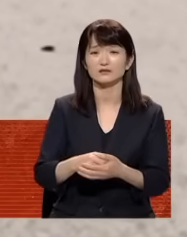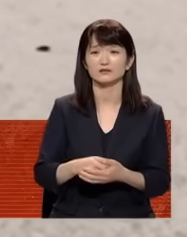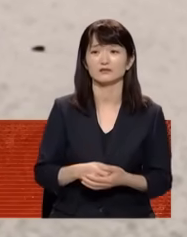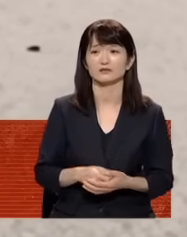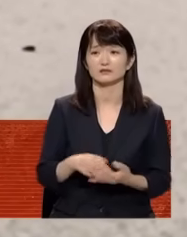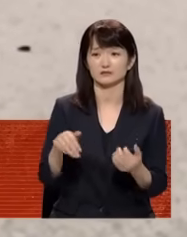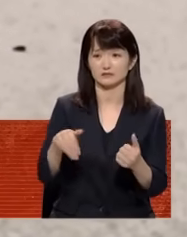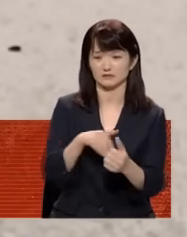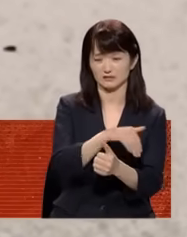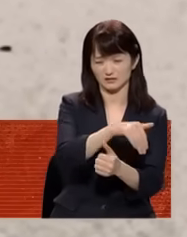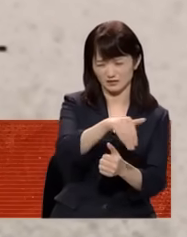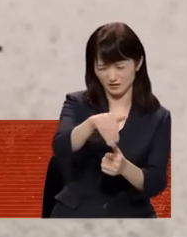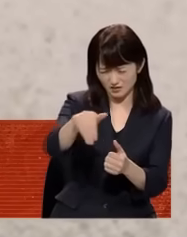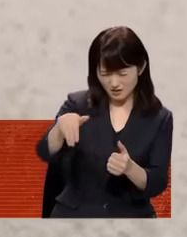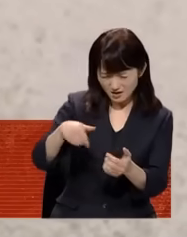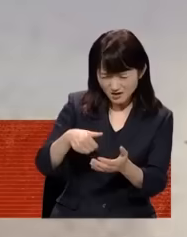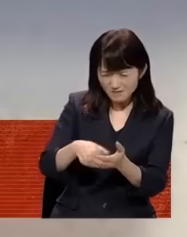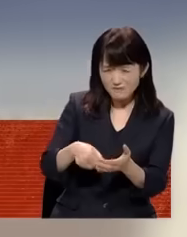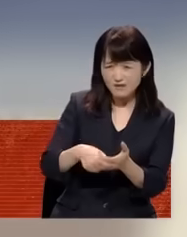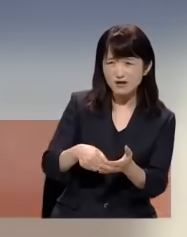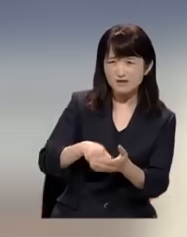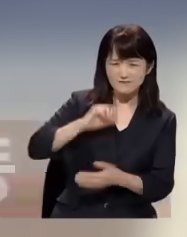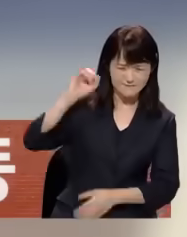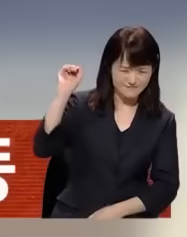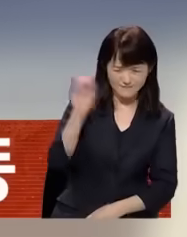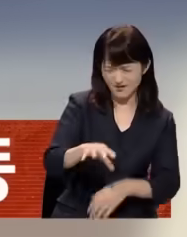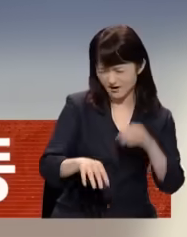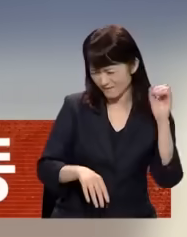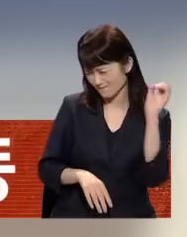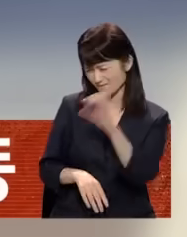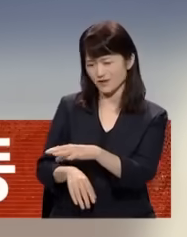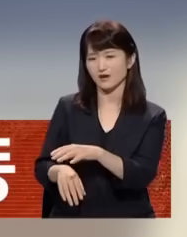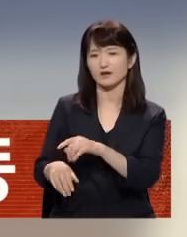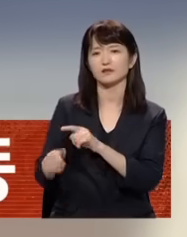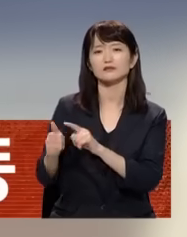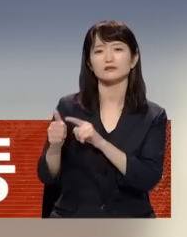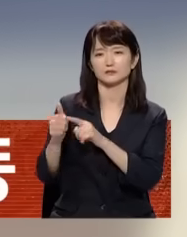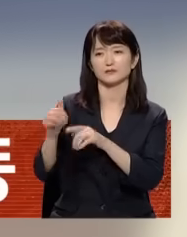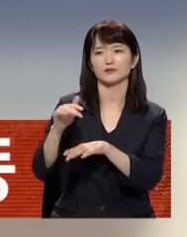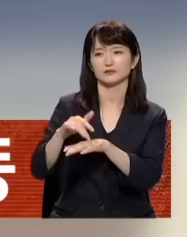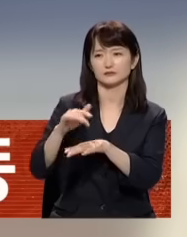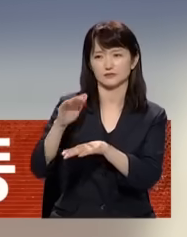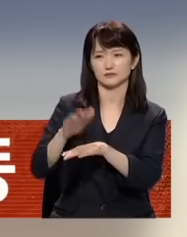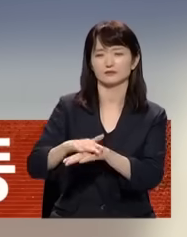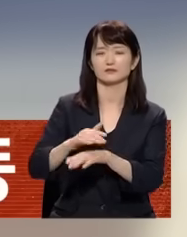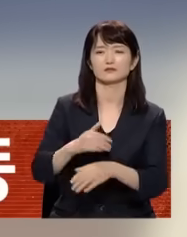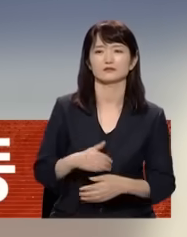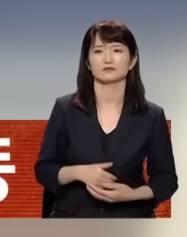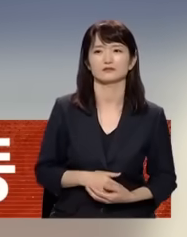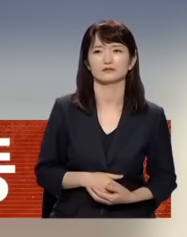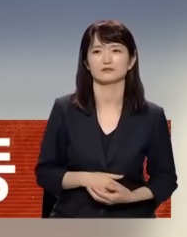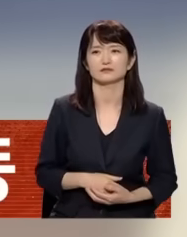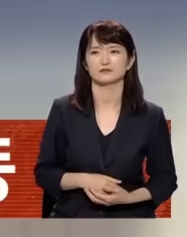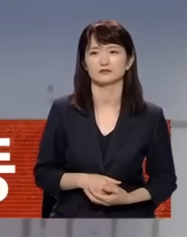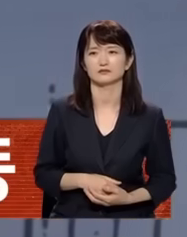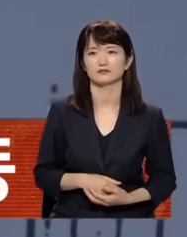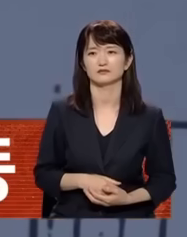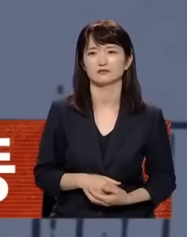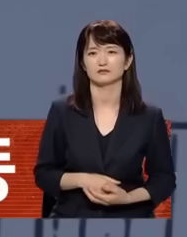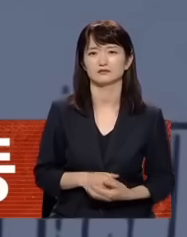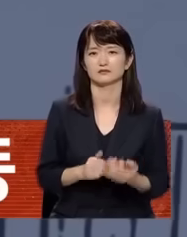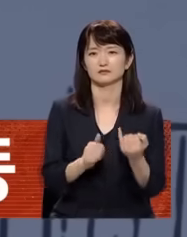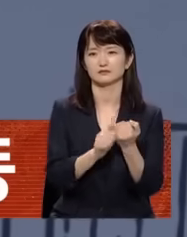주변에 있는 모든 물건을 다 던지는 버릇이 있다라고 이야기합니다 어떻게 보면 정말 그